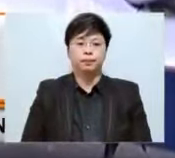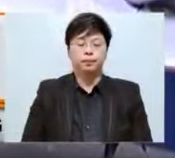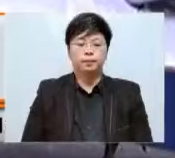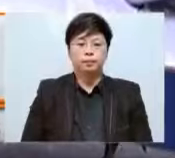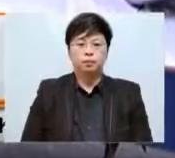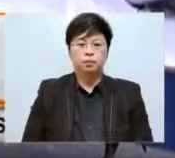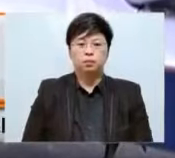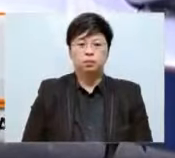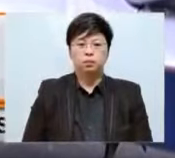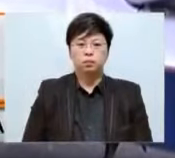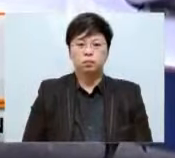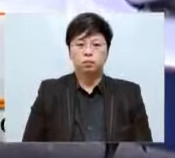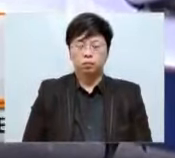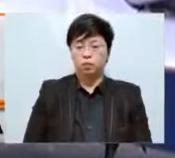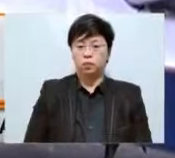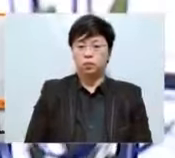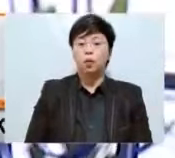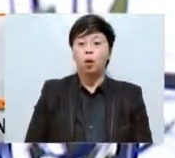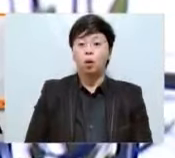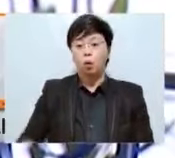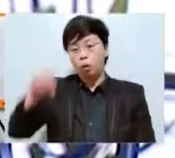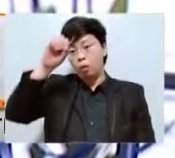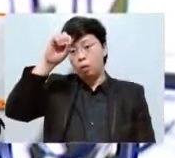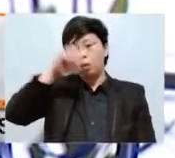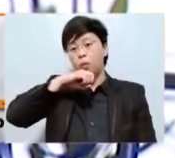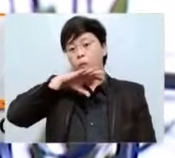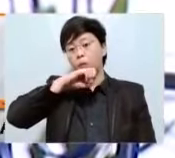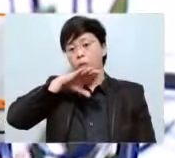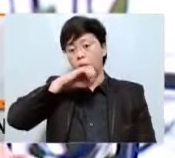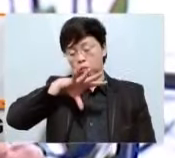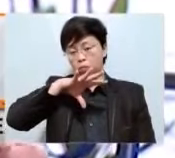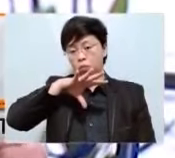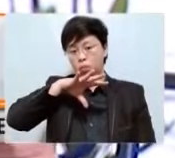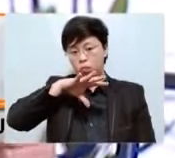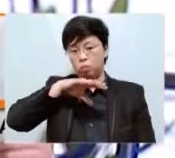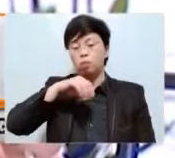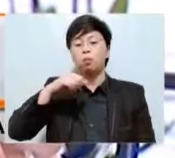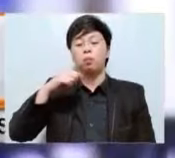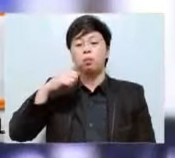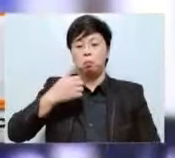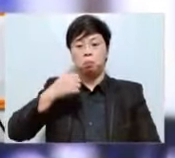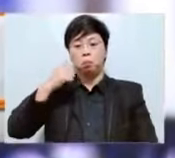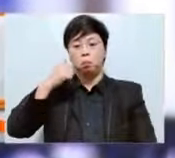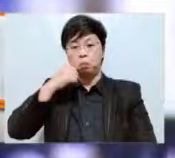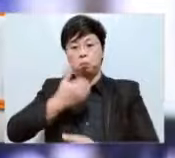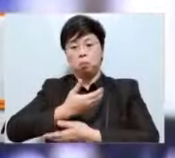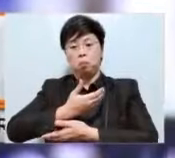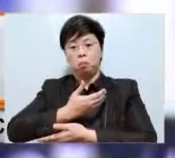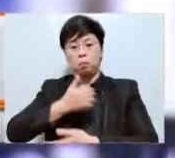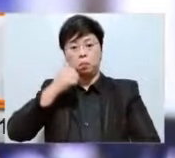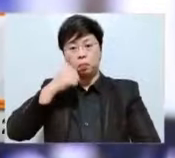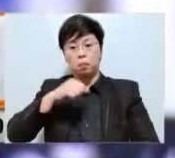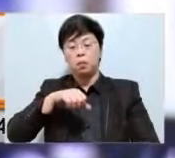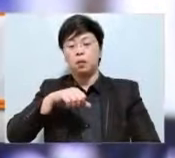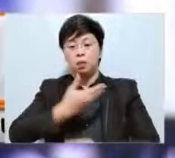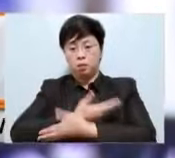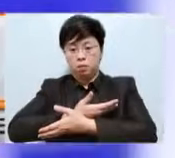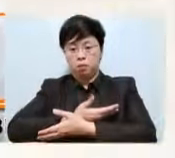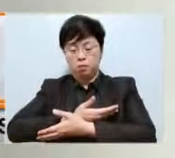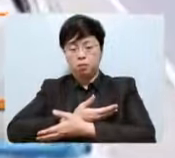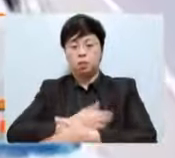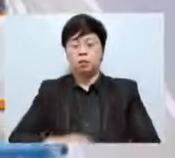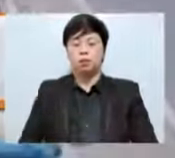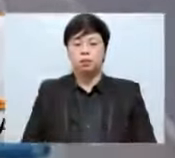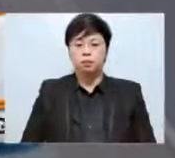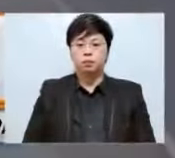mapaghiwalay si lola Teresita tang limang taong gulang niyang apo na si Ali nang magkita sila sa Novaliches police station ngayong Huwebes